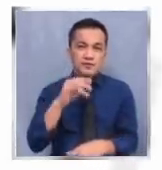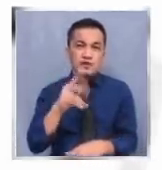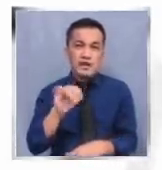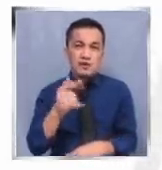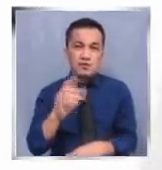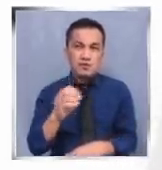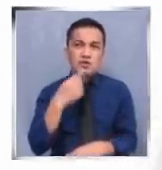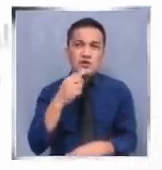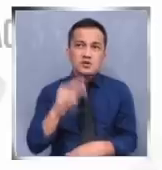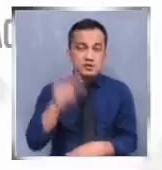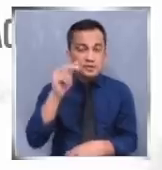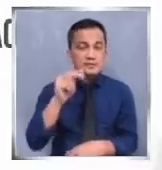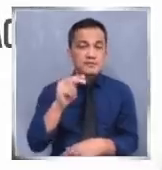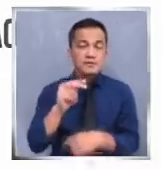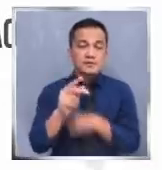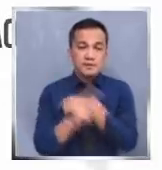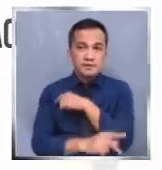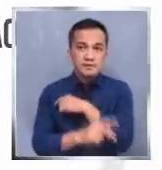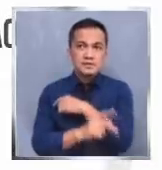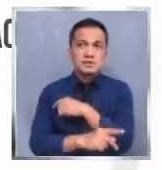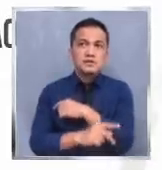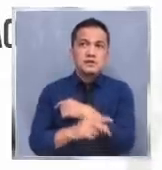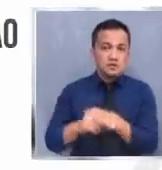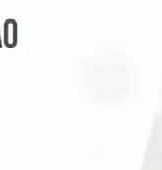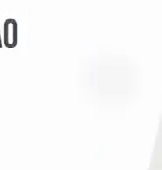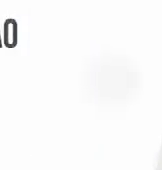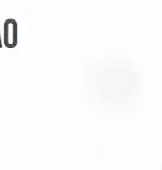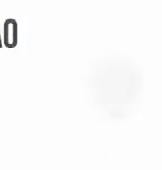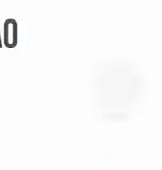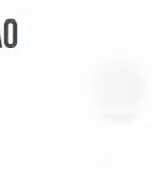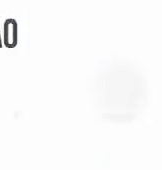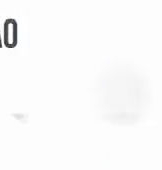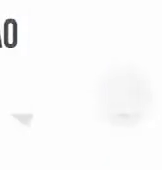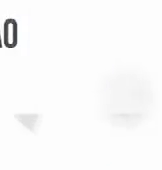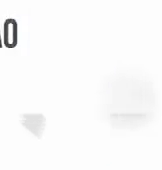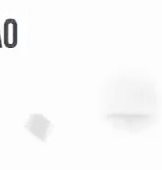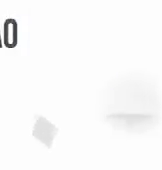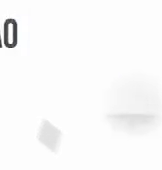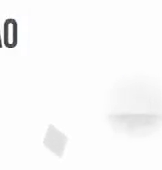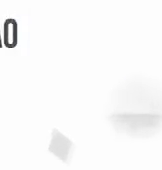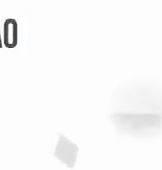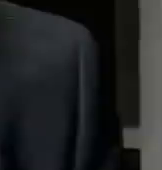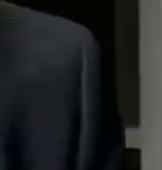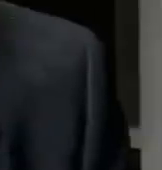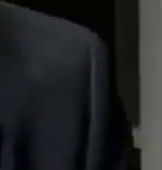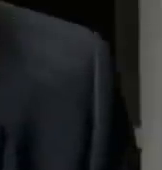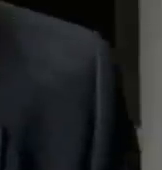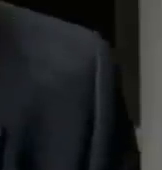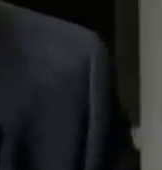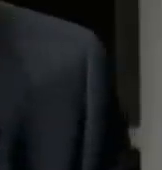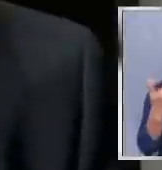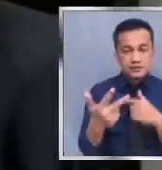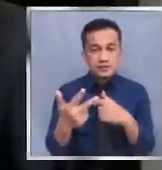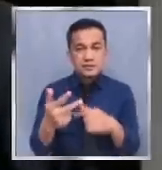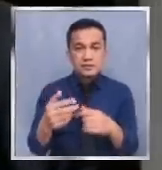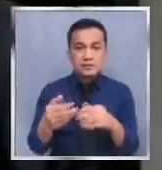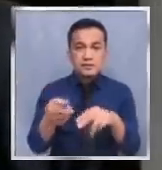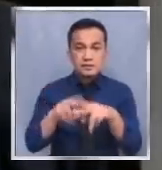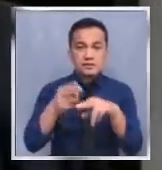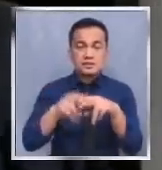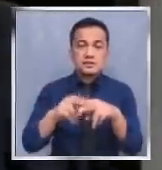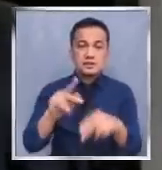ang areas na isinailalim sa alert level 3. Mataas na po talaga ang kanilang mga kaso, ang kanila pong healthcare utilization